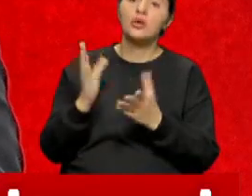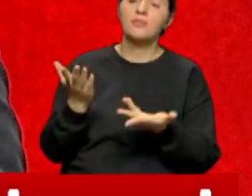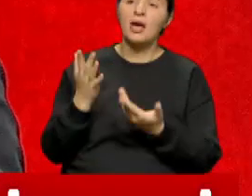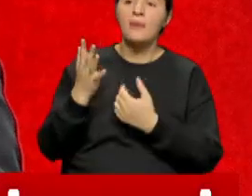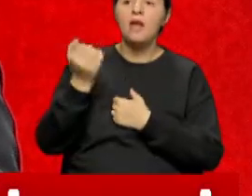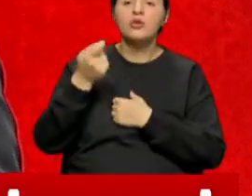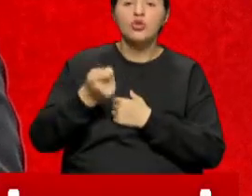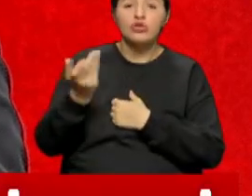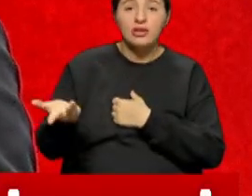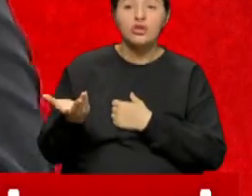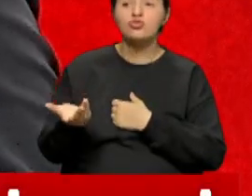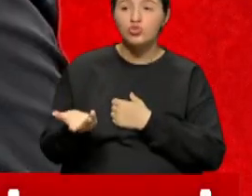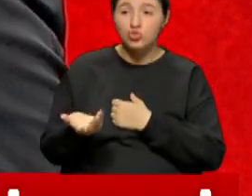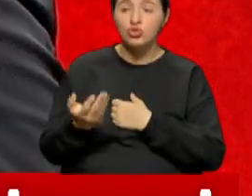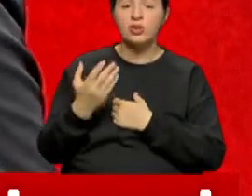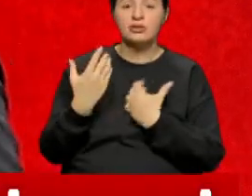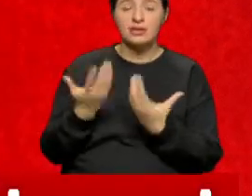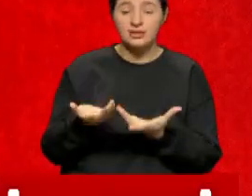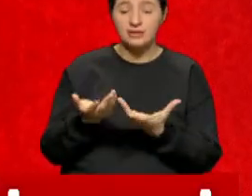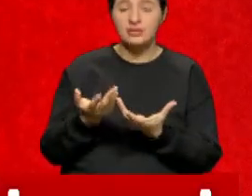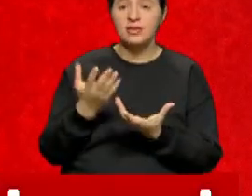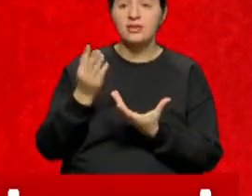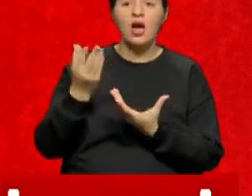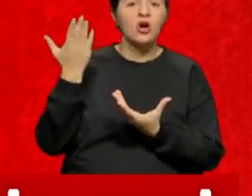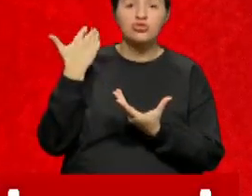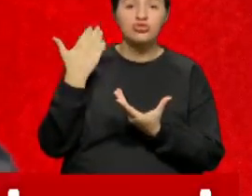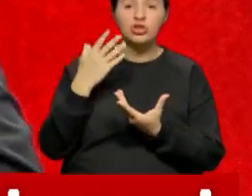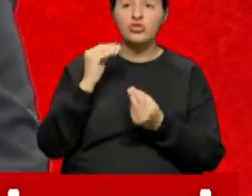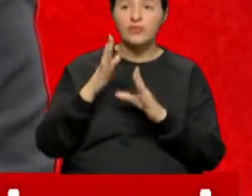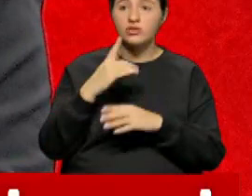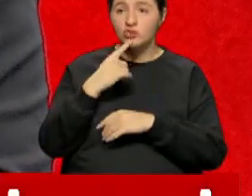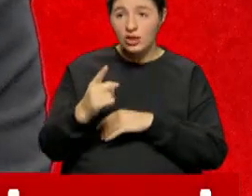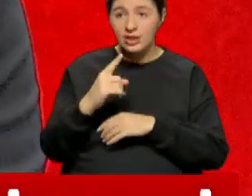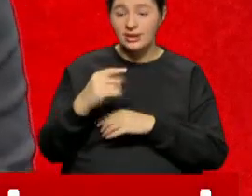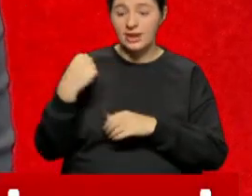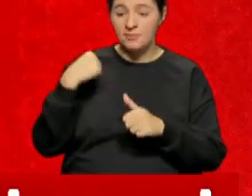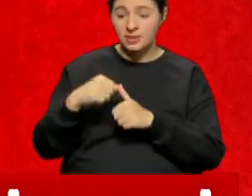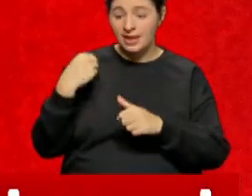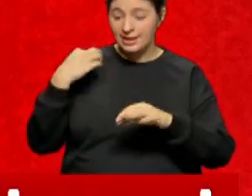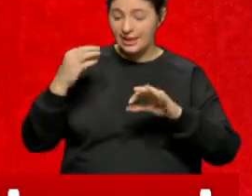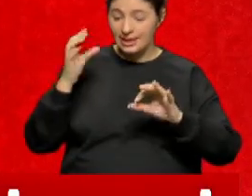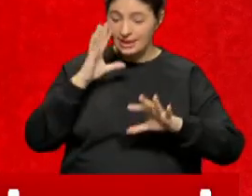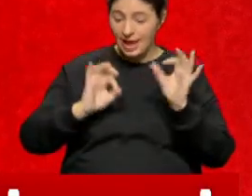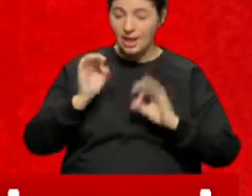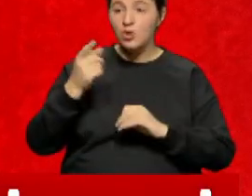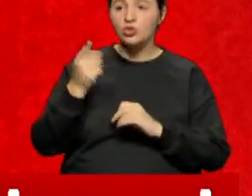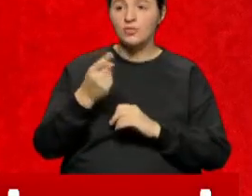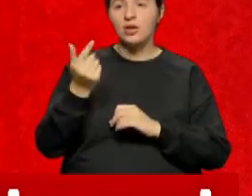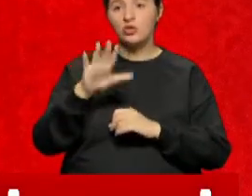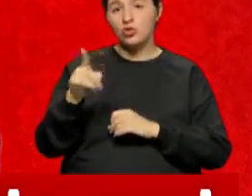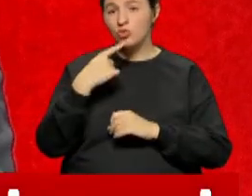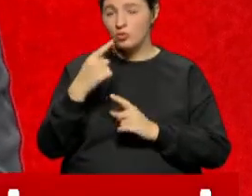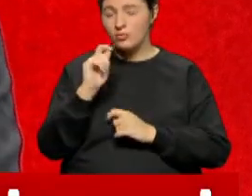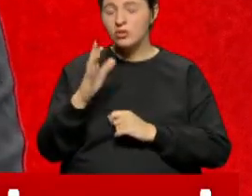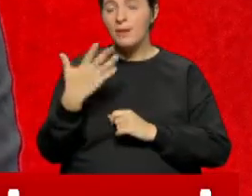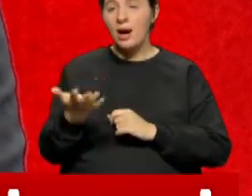almak zorundalar Çünkü zaten Daha önce de birçok kez söyledik Yeniden değerleme oranı dediğimiz olan birazdan ona da